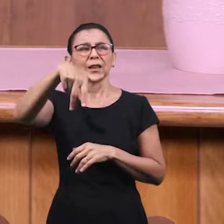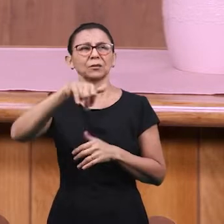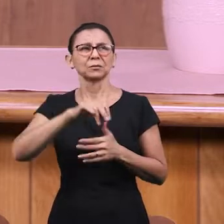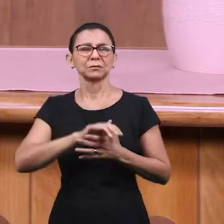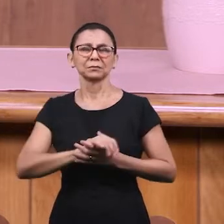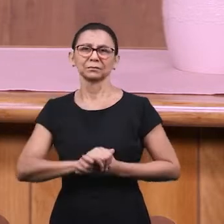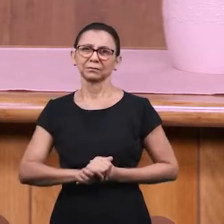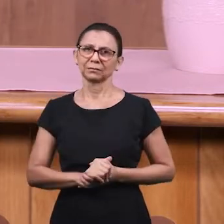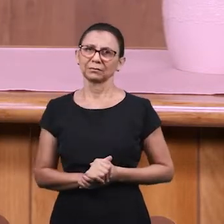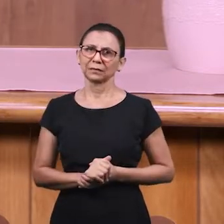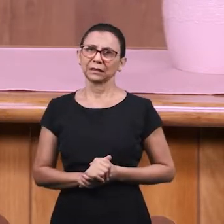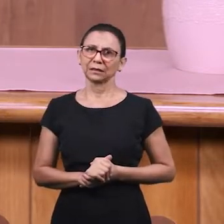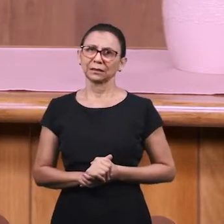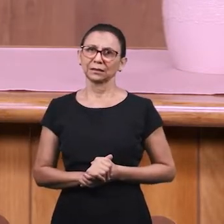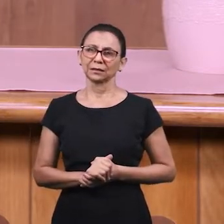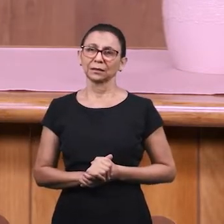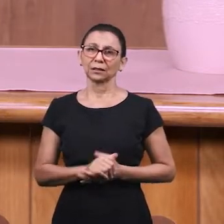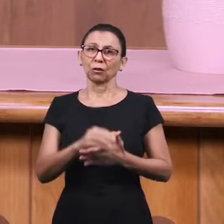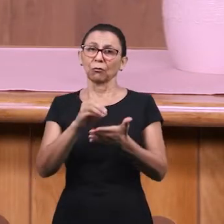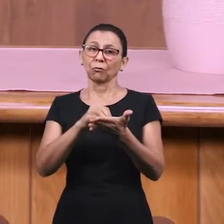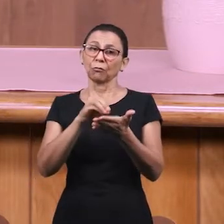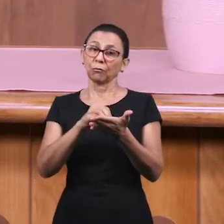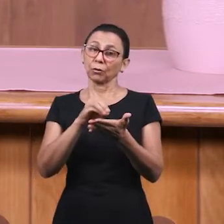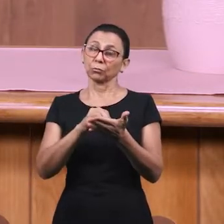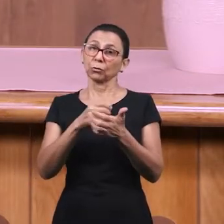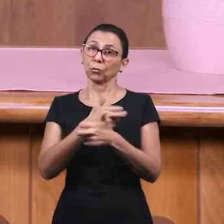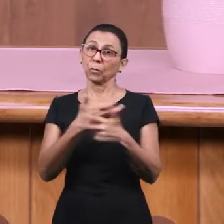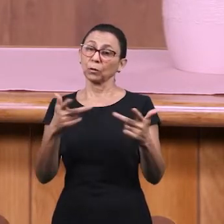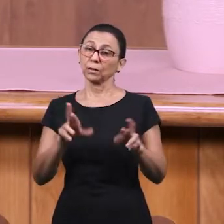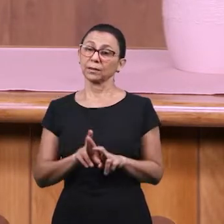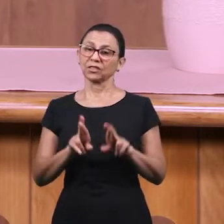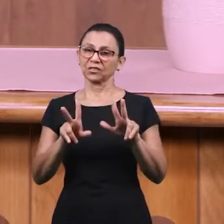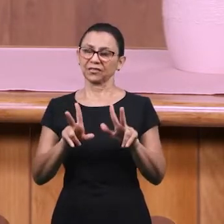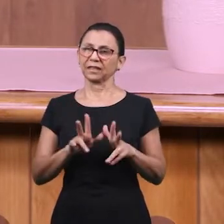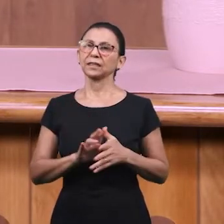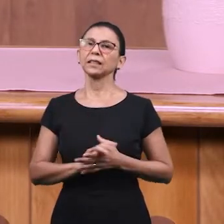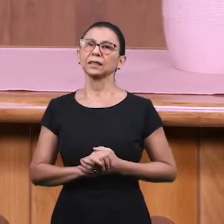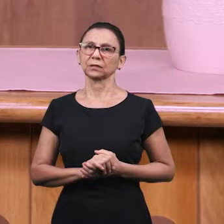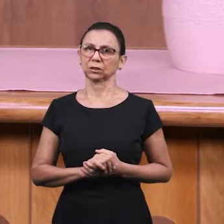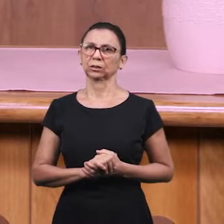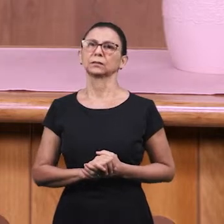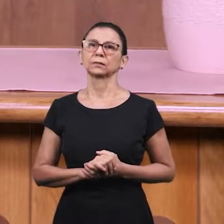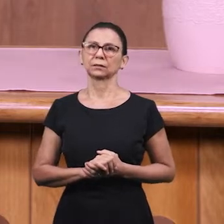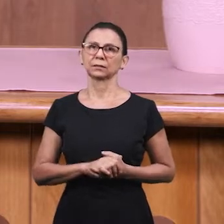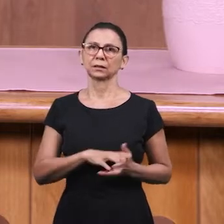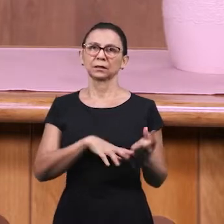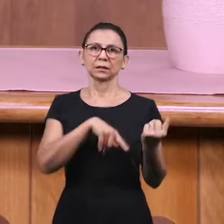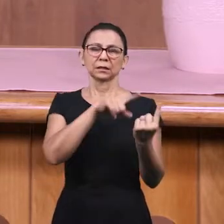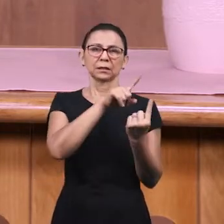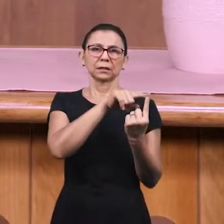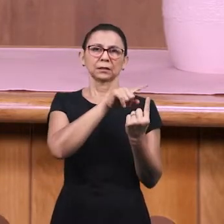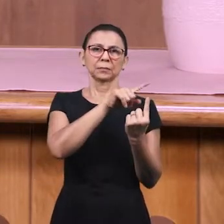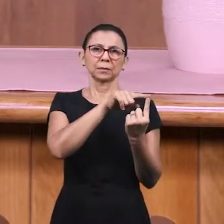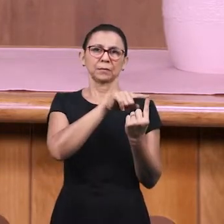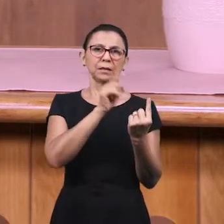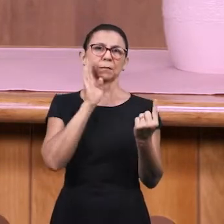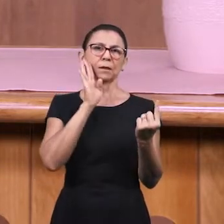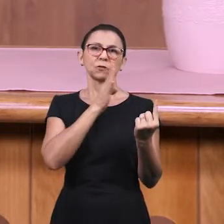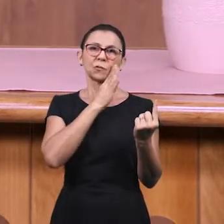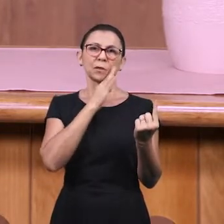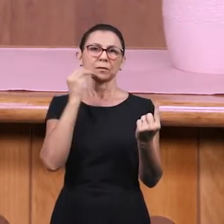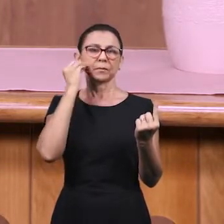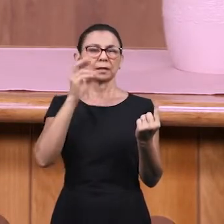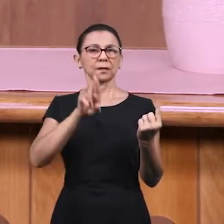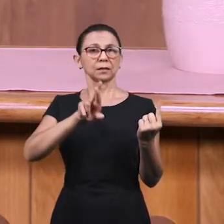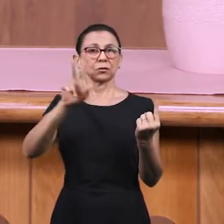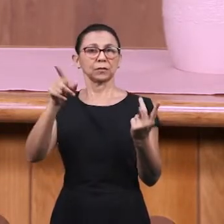Это было не полное благословение. Что-то здесь отличается от опыта